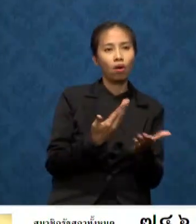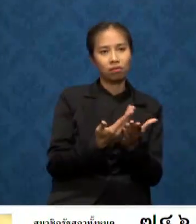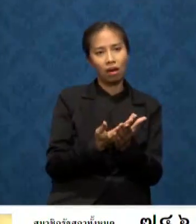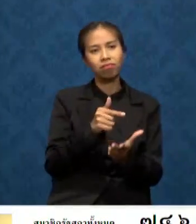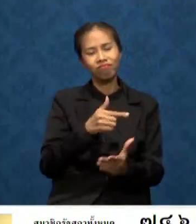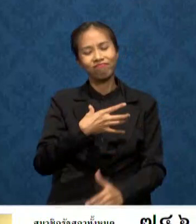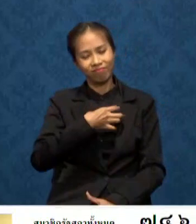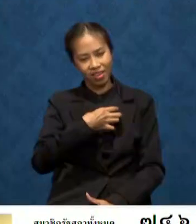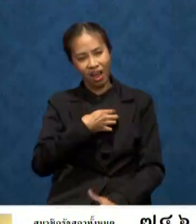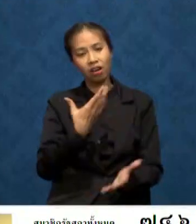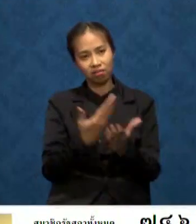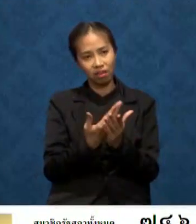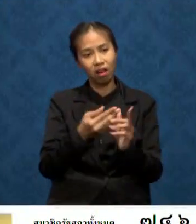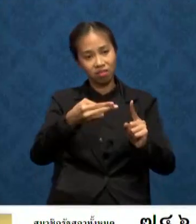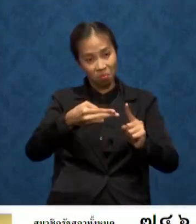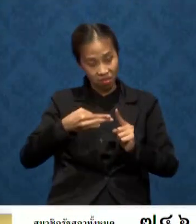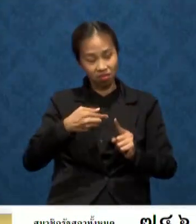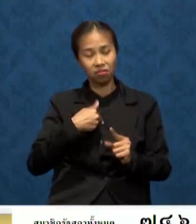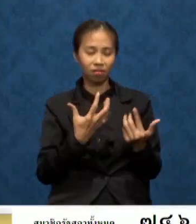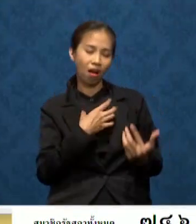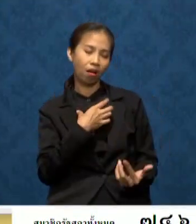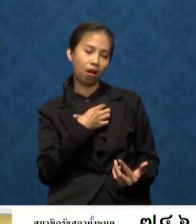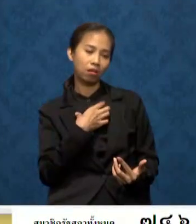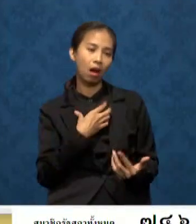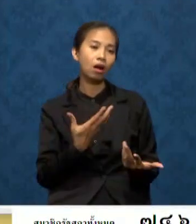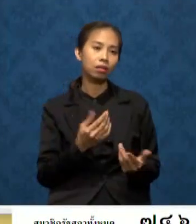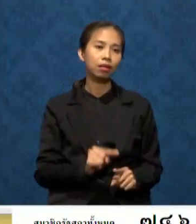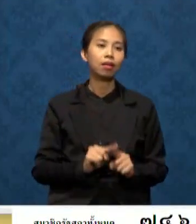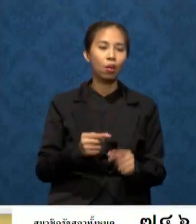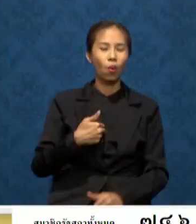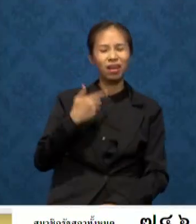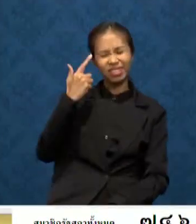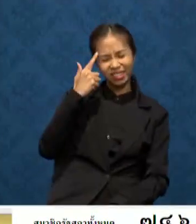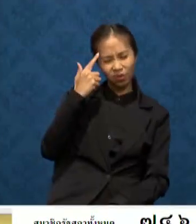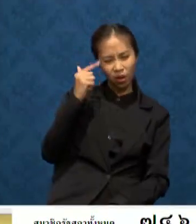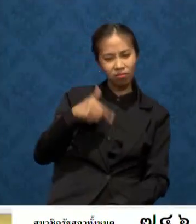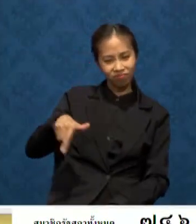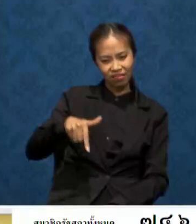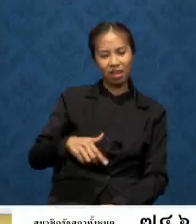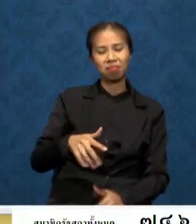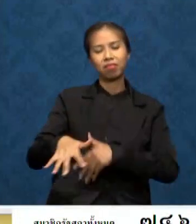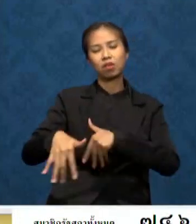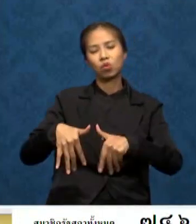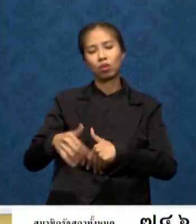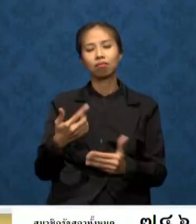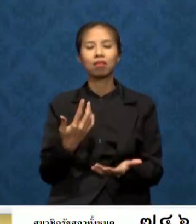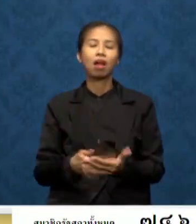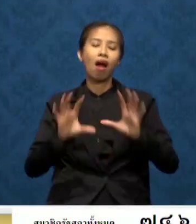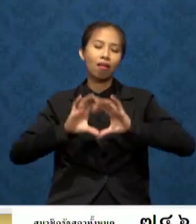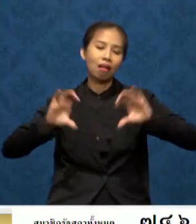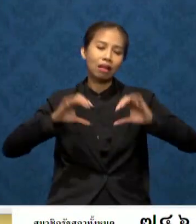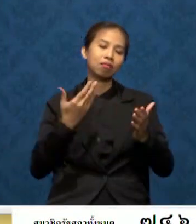เขาอยากได้เงิน10,000บาทเนี่ยแต่ผมเกรงว่าประชาชนจะติดเสพติดเป็นนิสัยรอเงินจากรัฐอย่าง